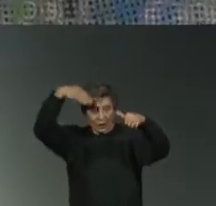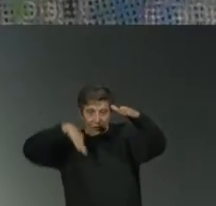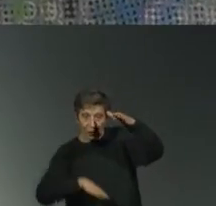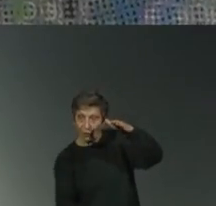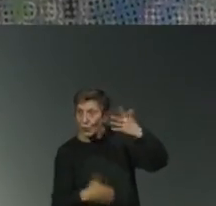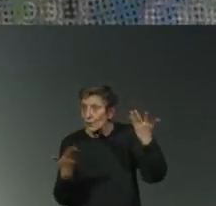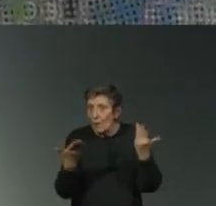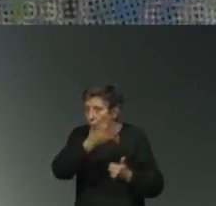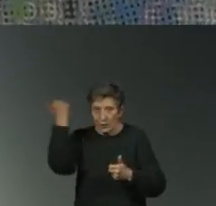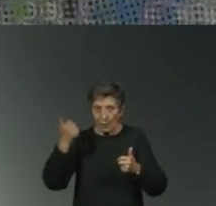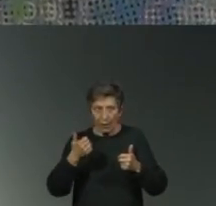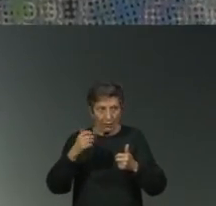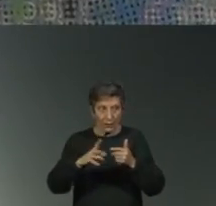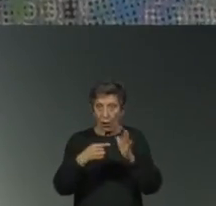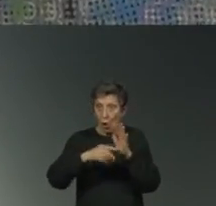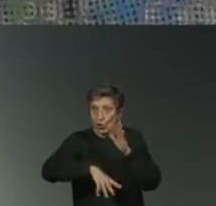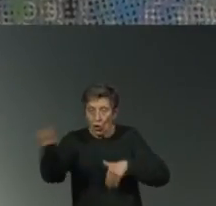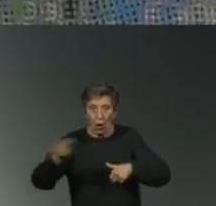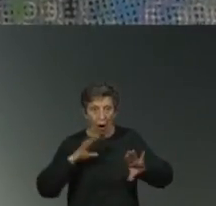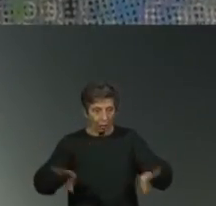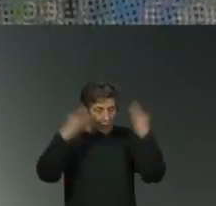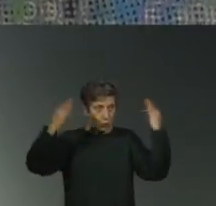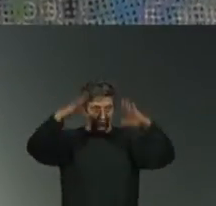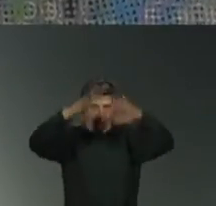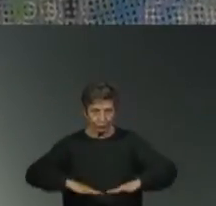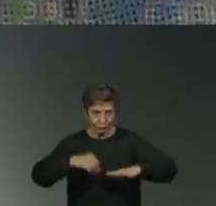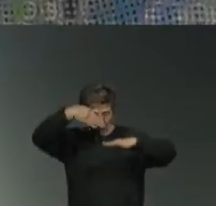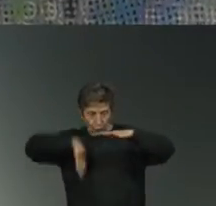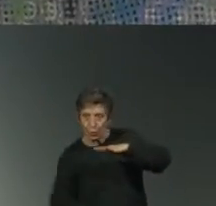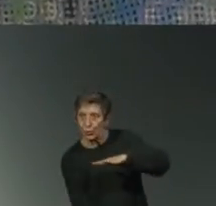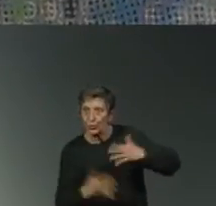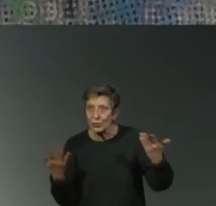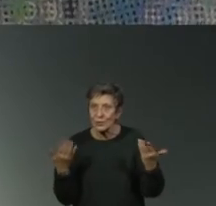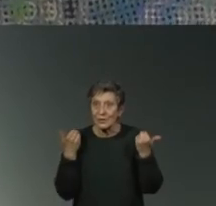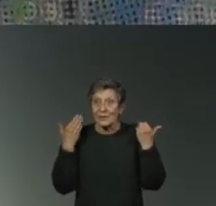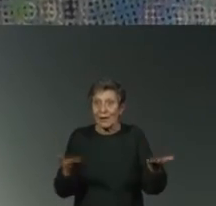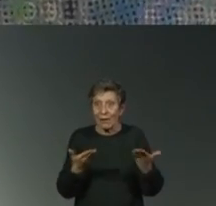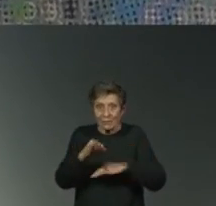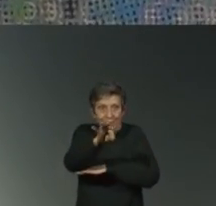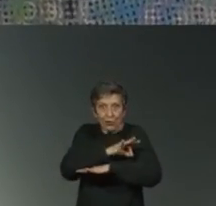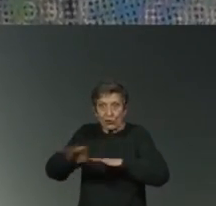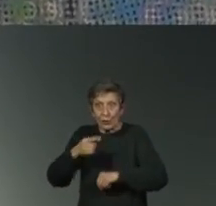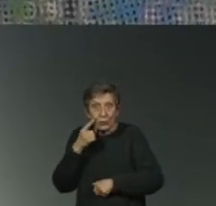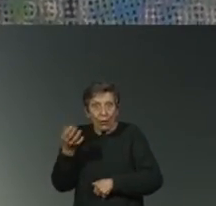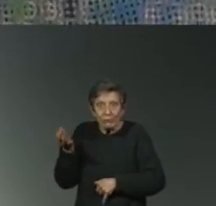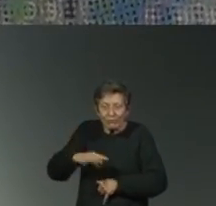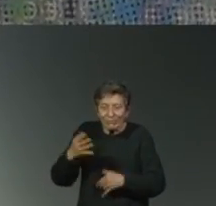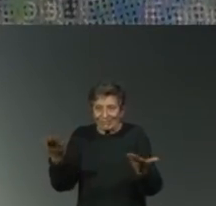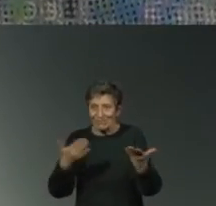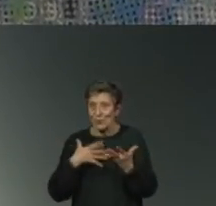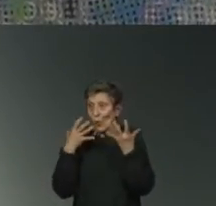ne le découvre qu'en sortant. Enfin, c'est vraiment le sortilège de l'architecture, comme j'ai rêvé, moi, toujours, avec mes